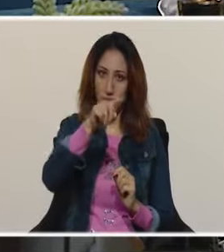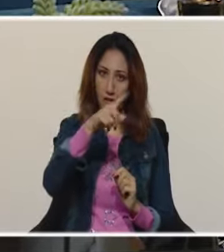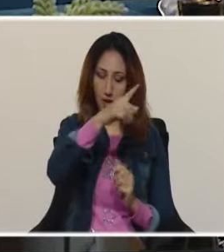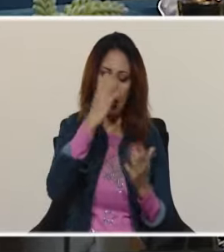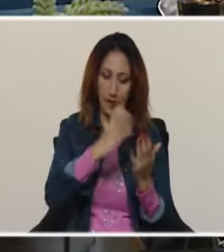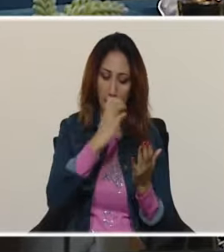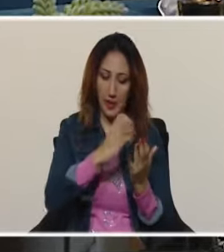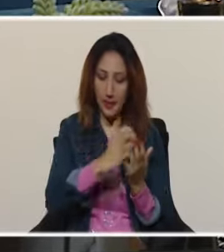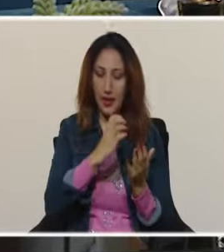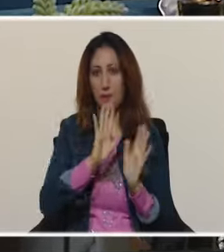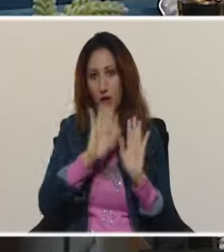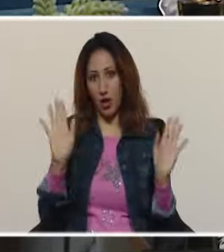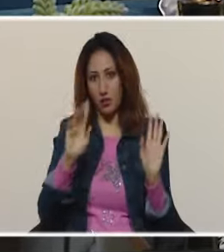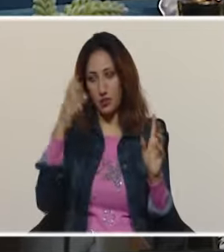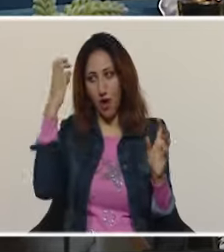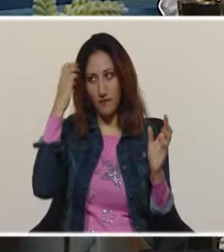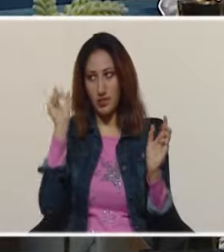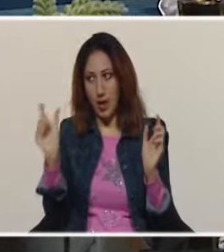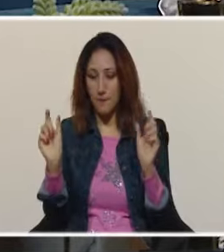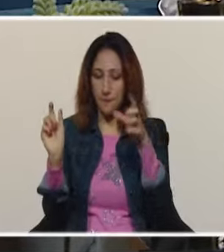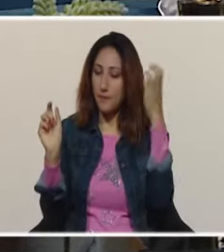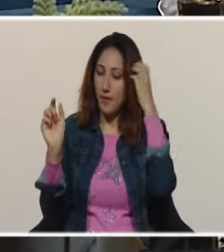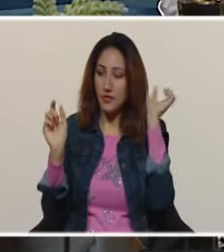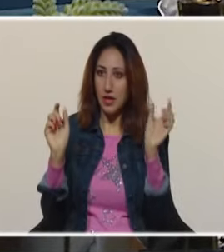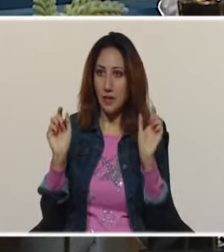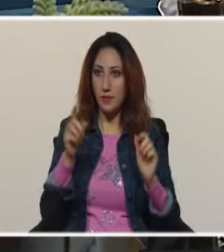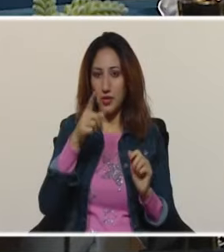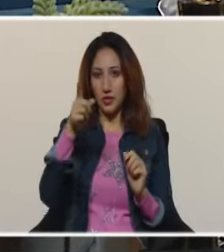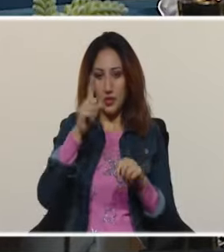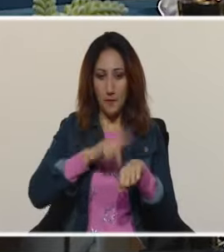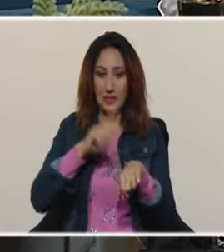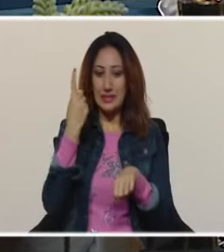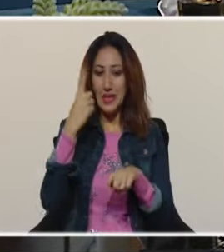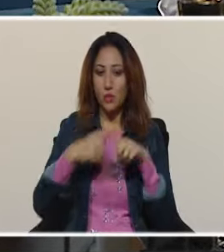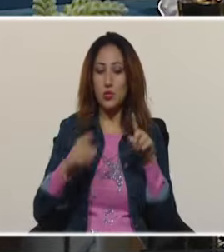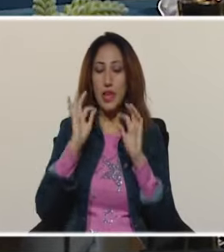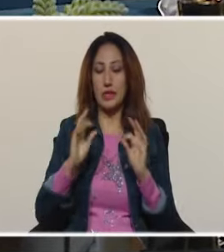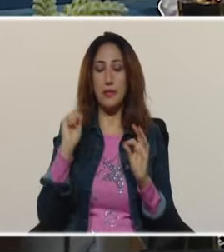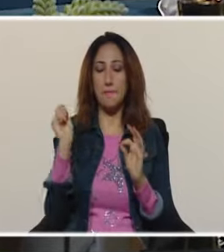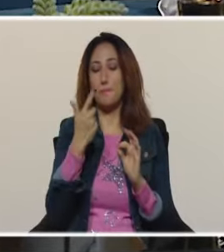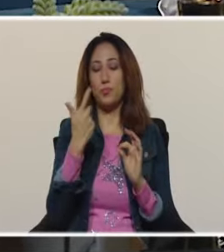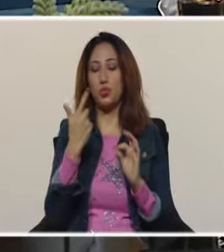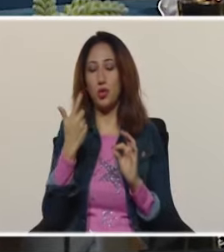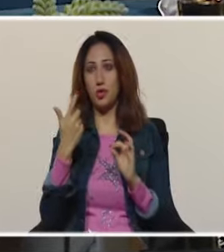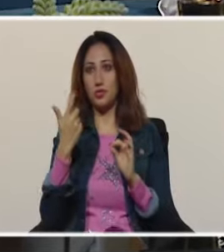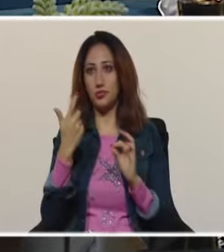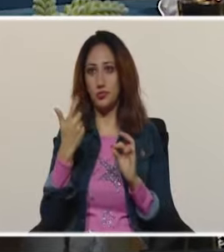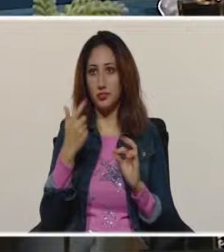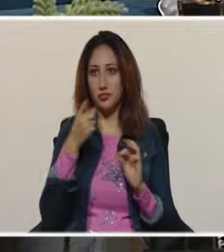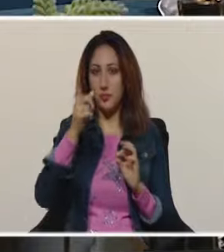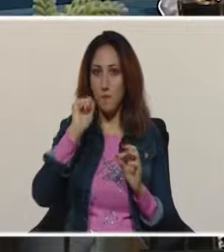وحلتها وهي نفس الحوار. طبعا احنا حاطين لنفسنا وقت معين، ساعه ونص هتخلصي كل الاسئله اللي انت عارفاها، وما ينفعش اكتر من كده عشان